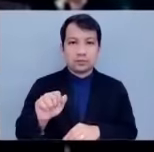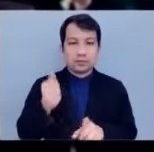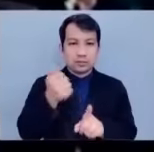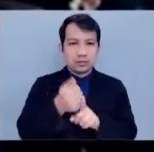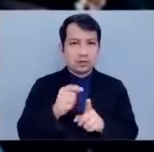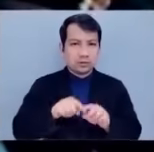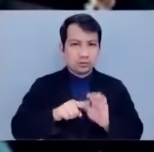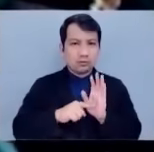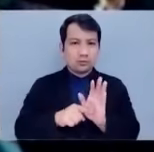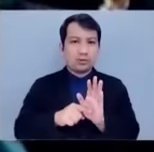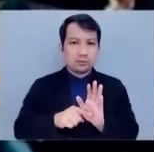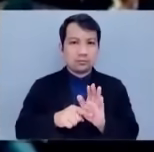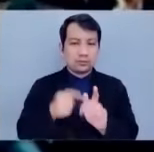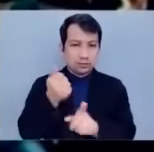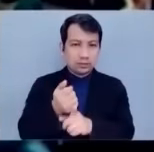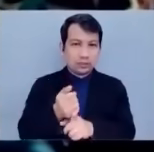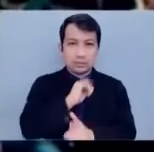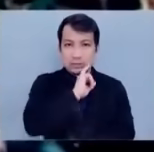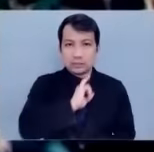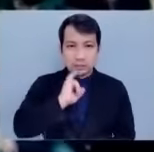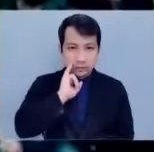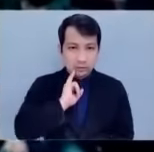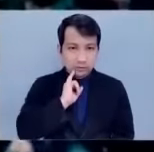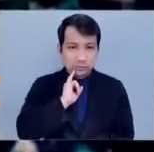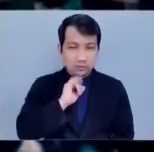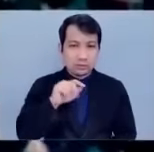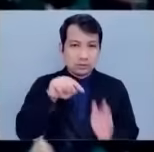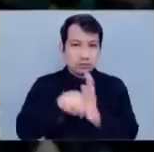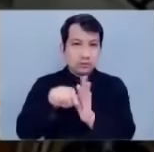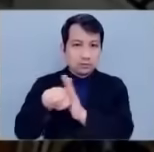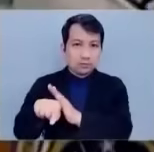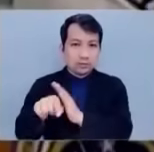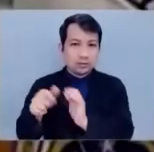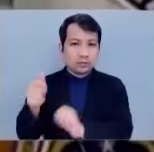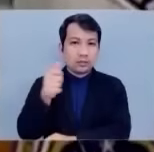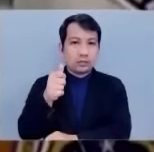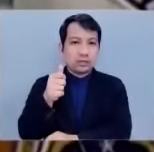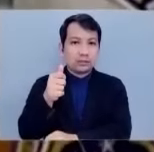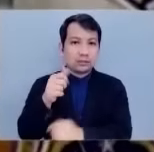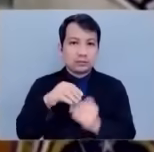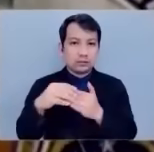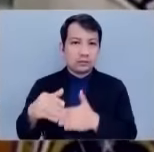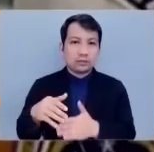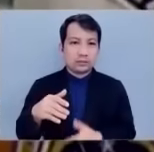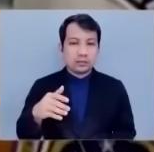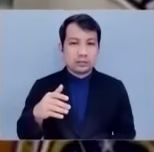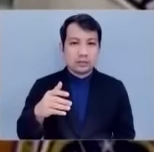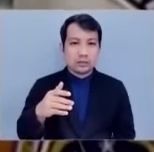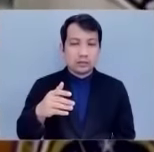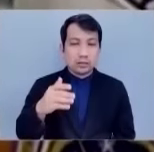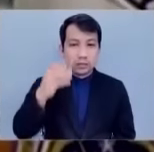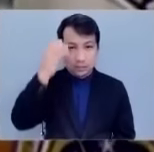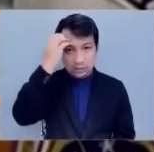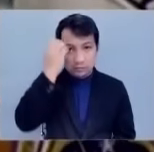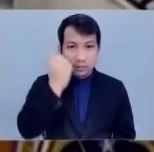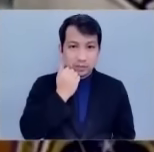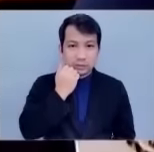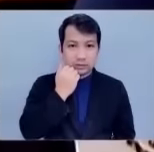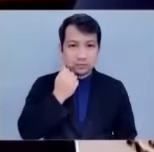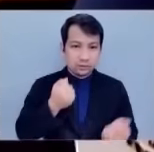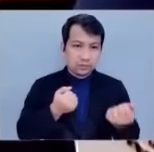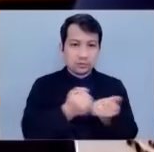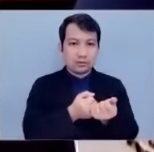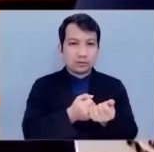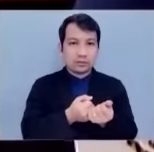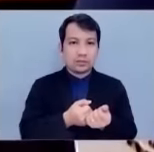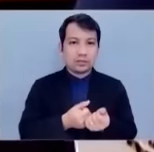pagiging agresibo ng Israel sa pagpatay nito sa deputy chief ng Hamas. Ayon naman sa Amerika na kilalang sumusuporta sa Israel,